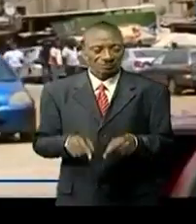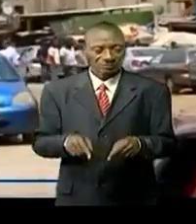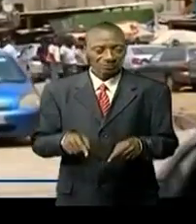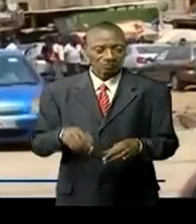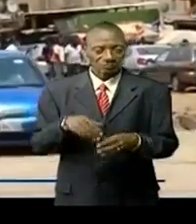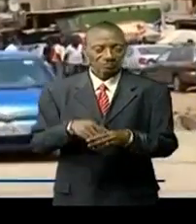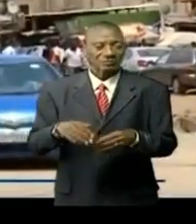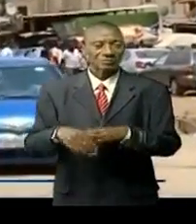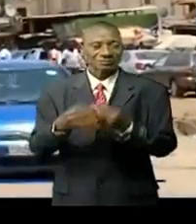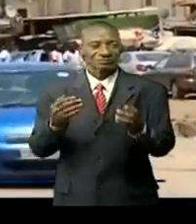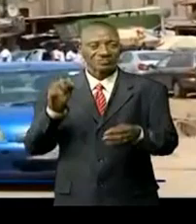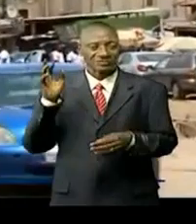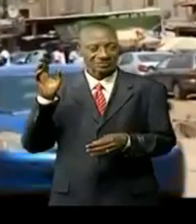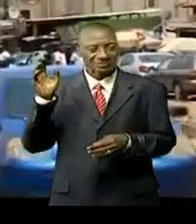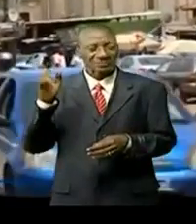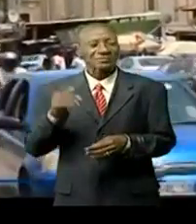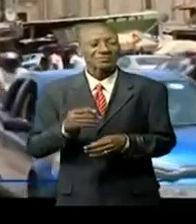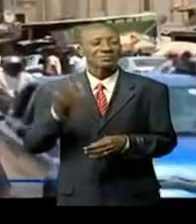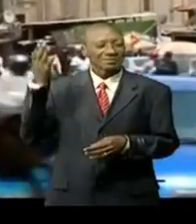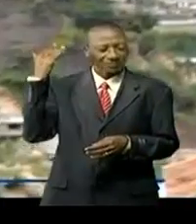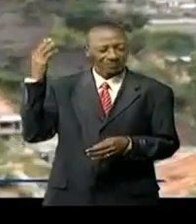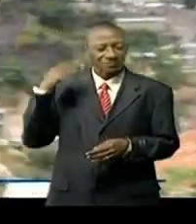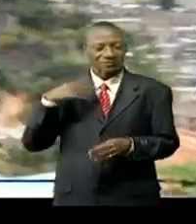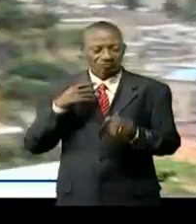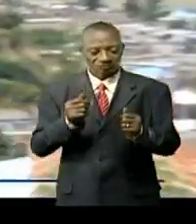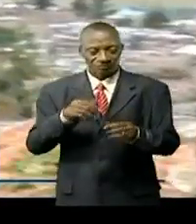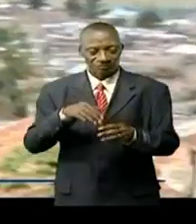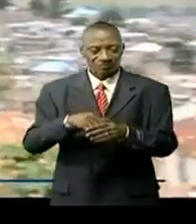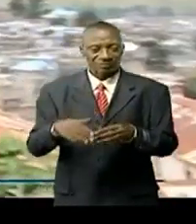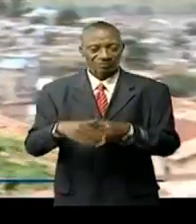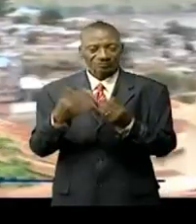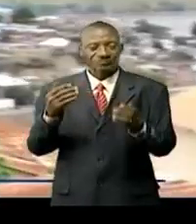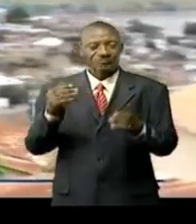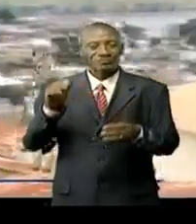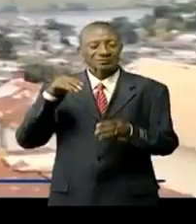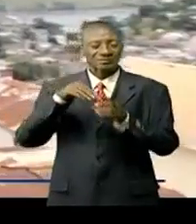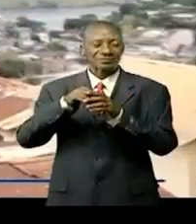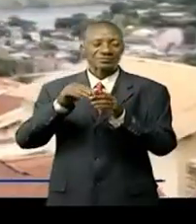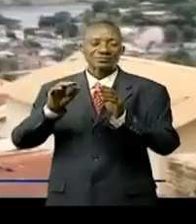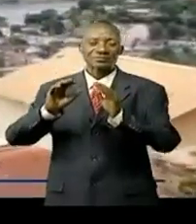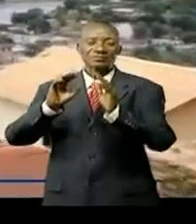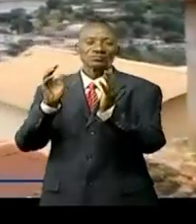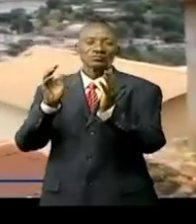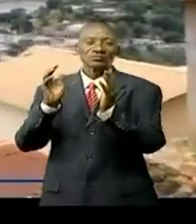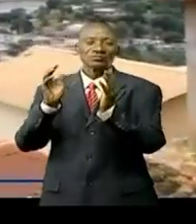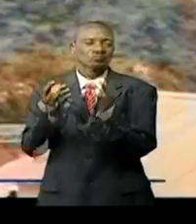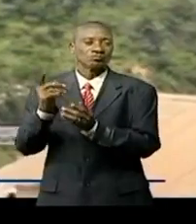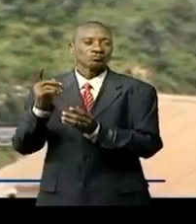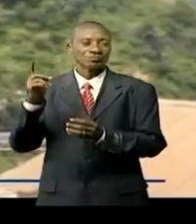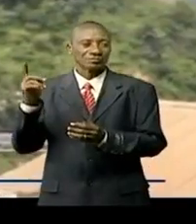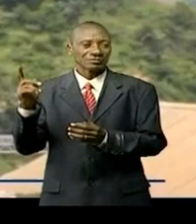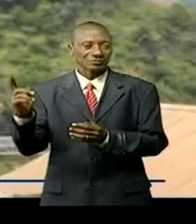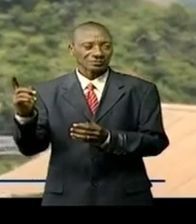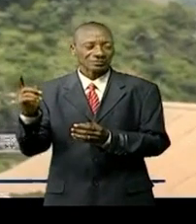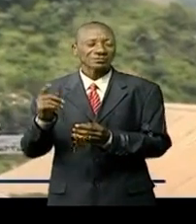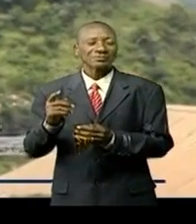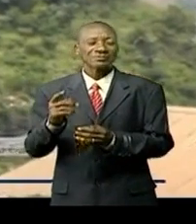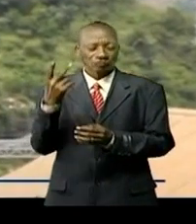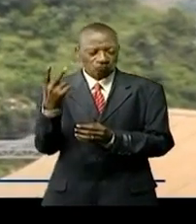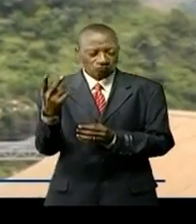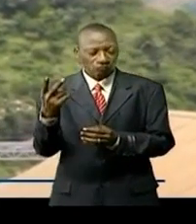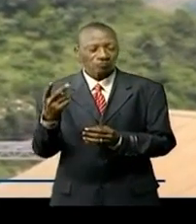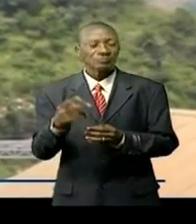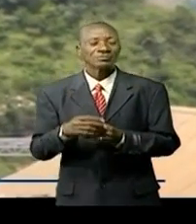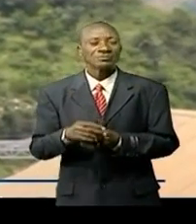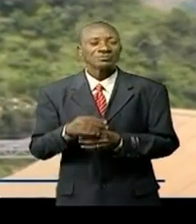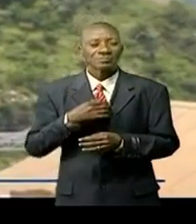Quand je connais la ville de Matadi vers les années 70, la commune de Mvouzi n'existe pas et Kinkanda n'était qu'une forêt remplie d'animaux. J'ai appris que